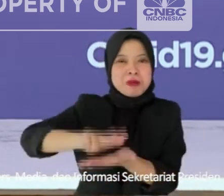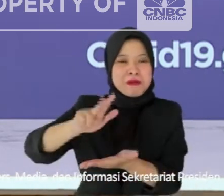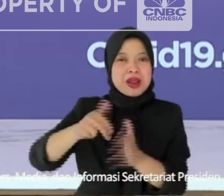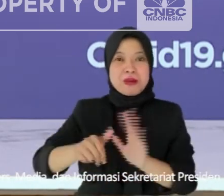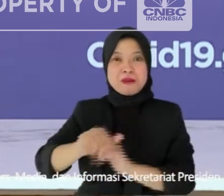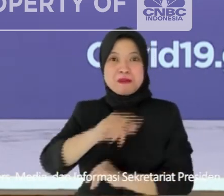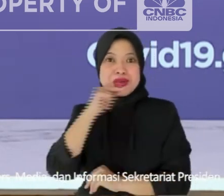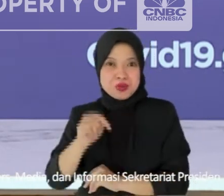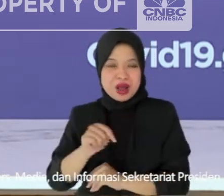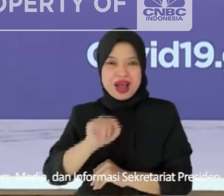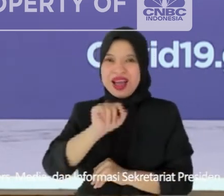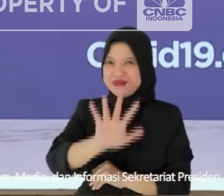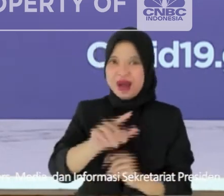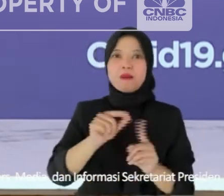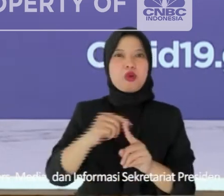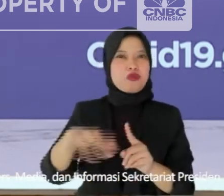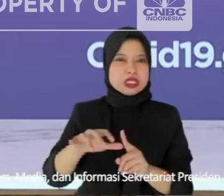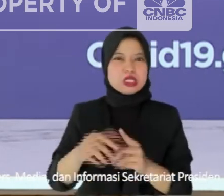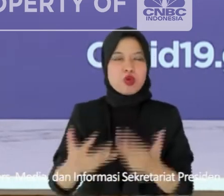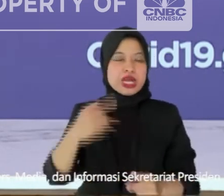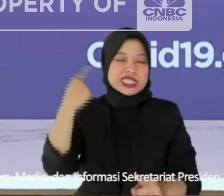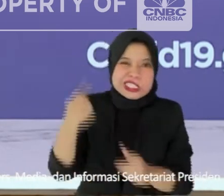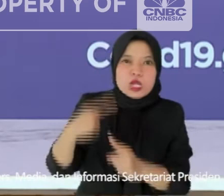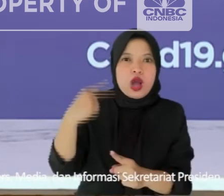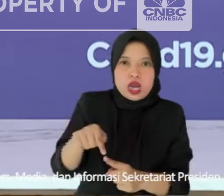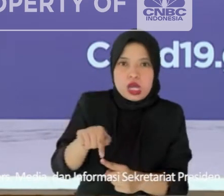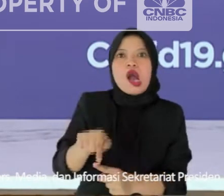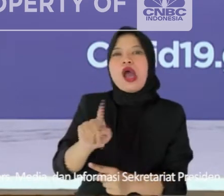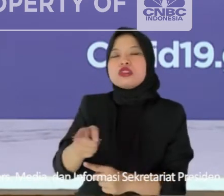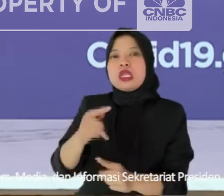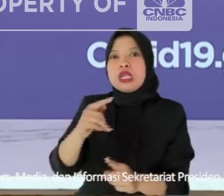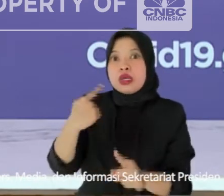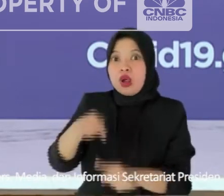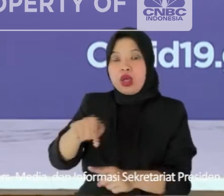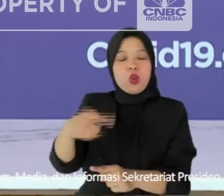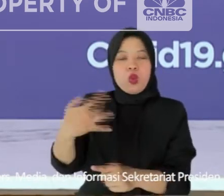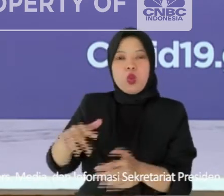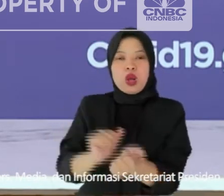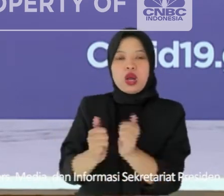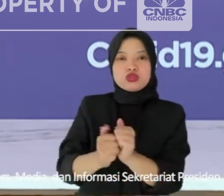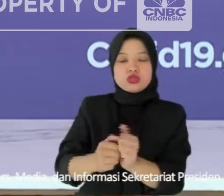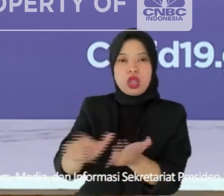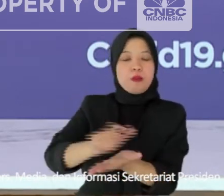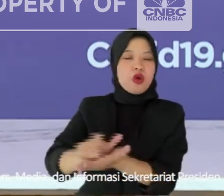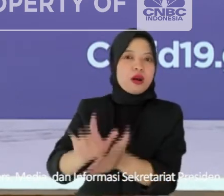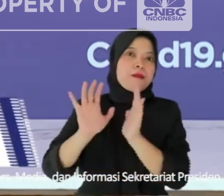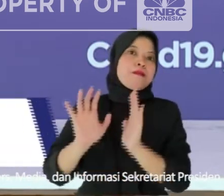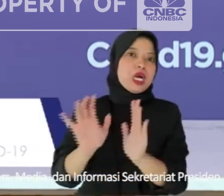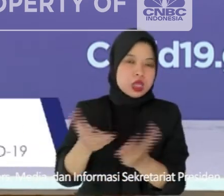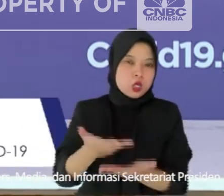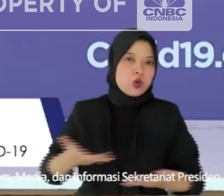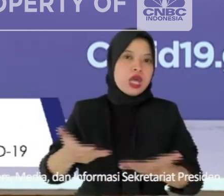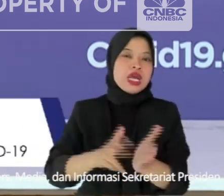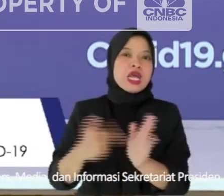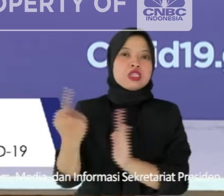terakhir Terdapat lima provinsi yang lebih dari satu kali menjadi salah satu penyumbang tertinggi kenaikan kasus di